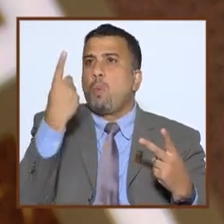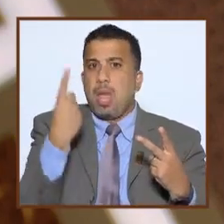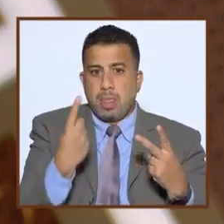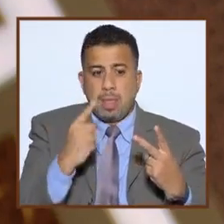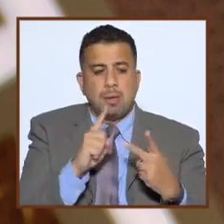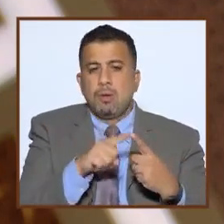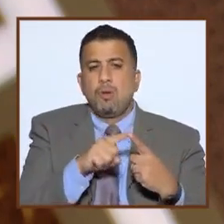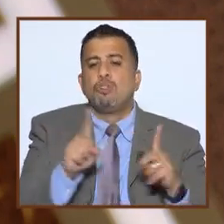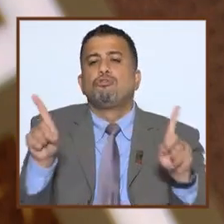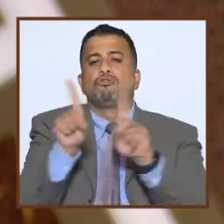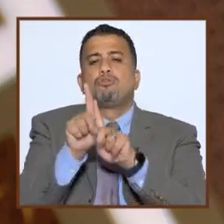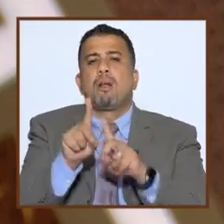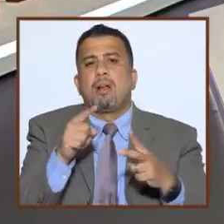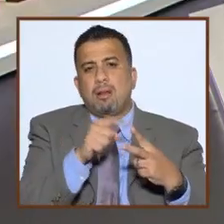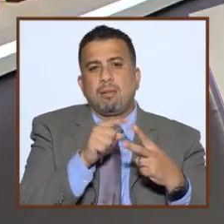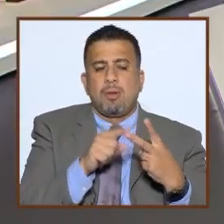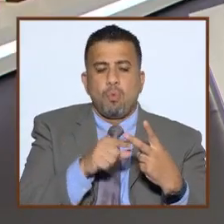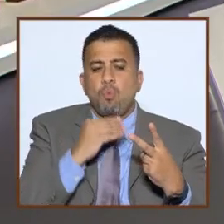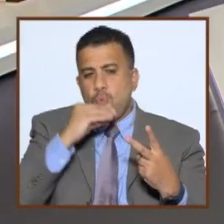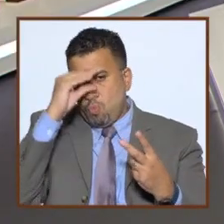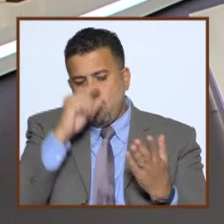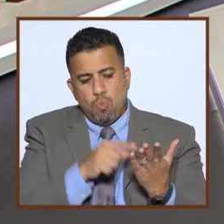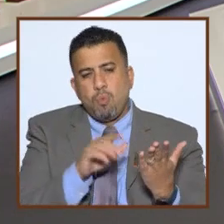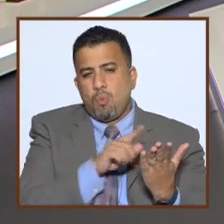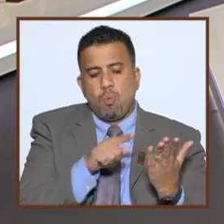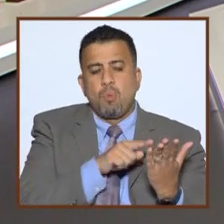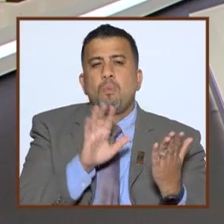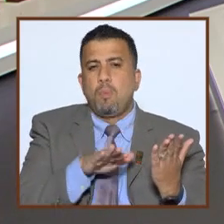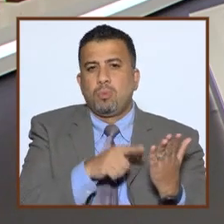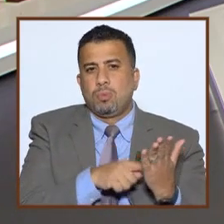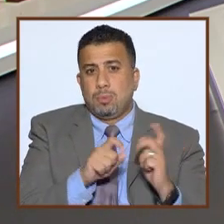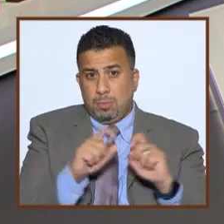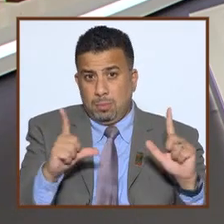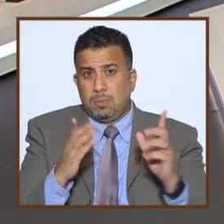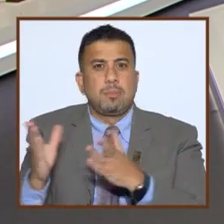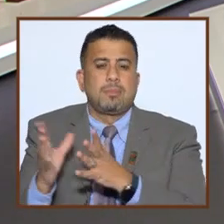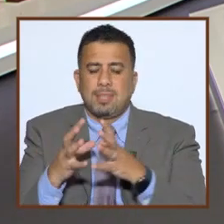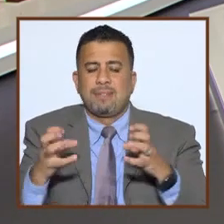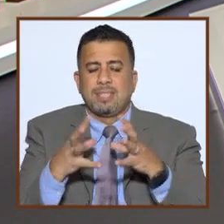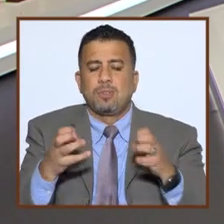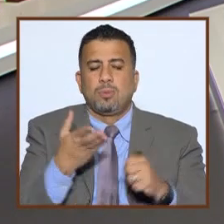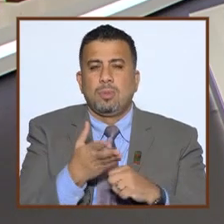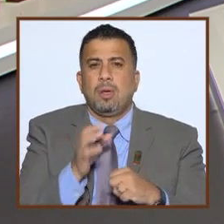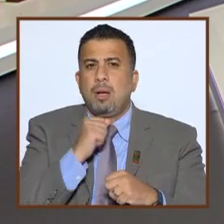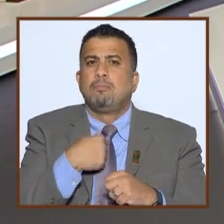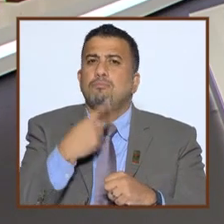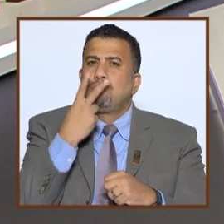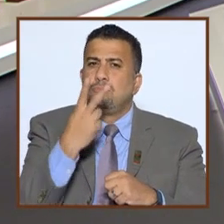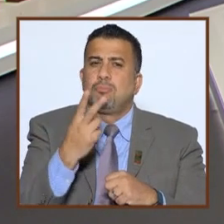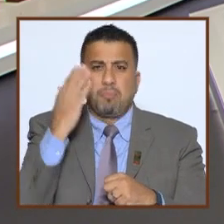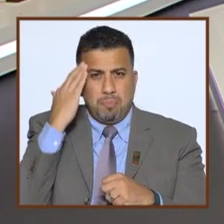هؤلاء الذين جاء ذكرهم في القران ام محمد يقول يعني انا يعني ااا اتابع بعض